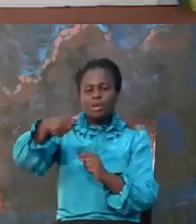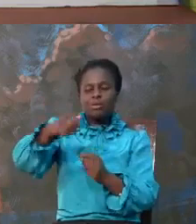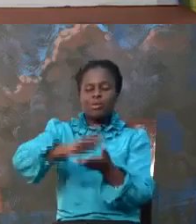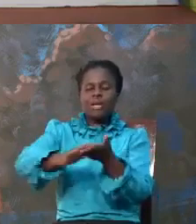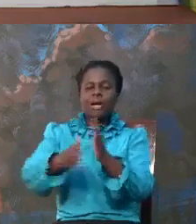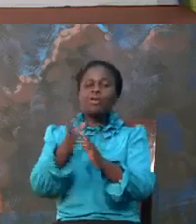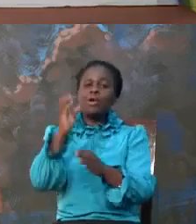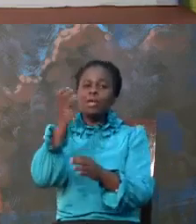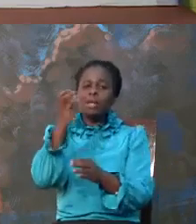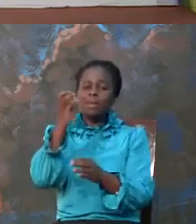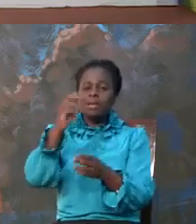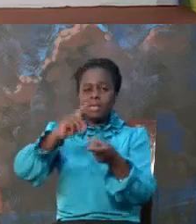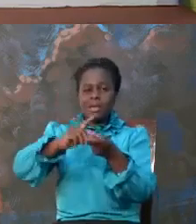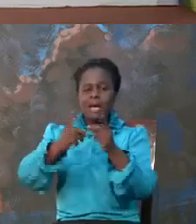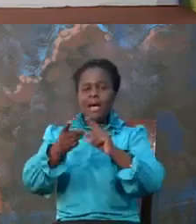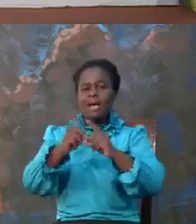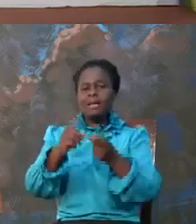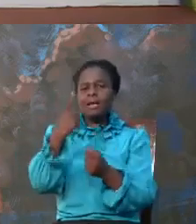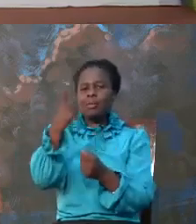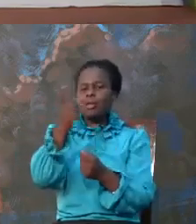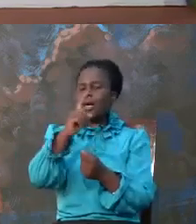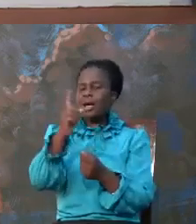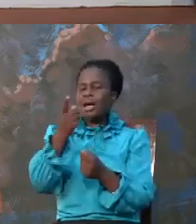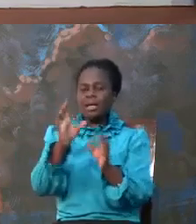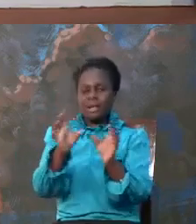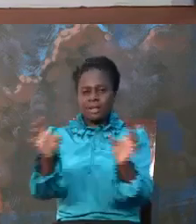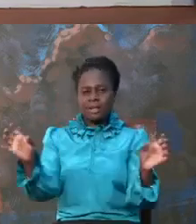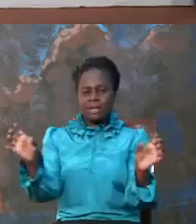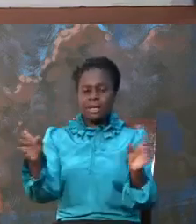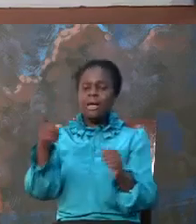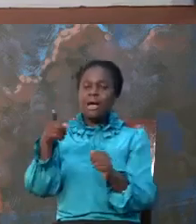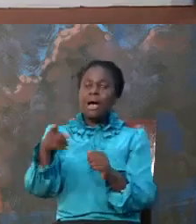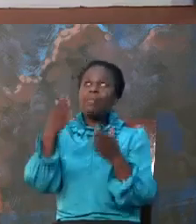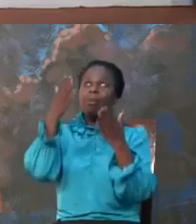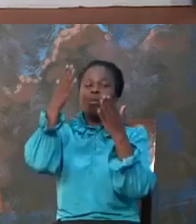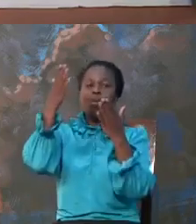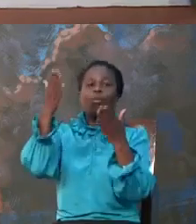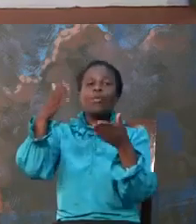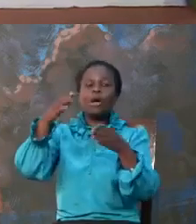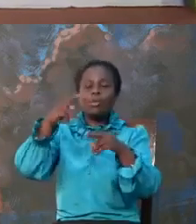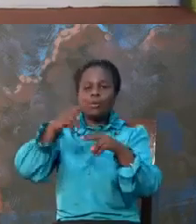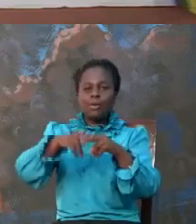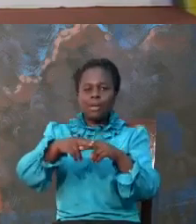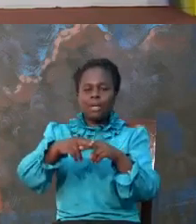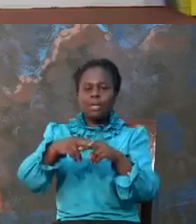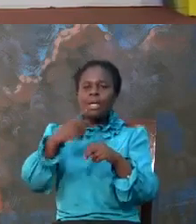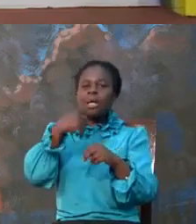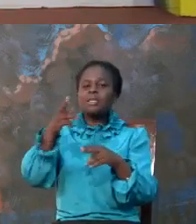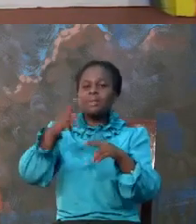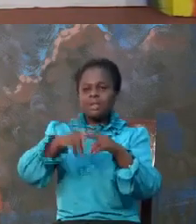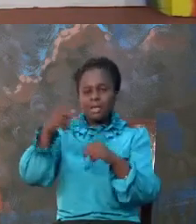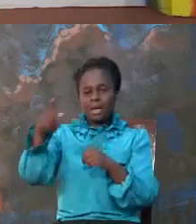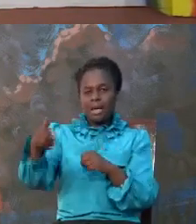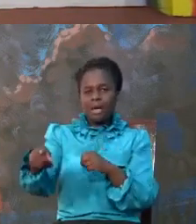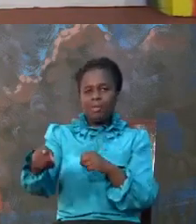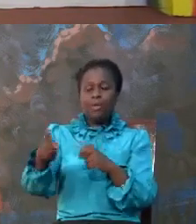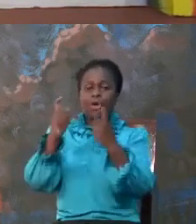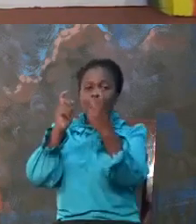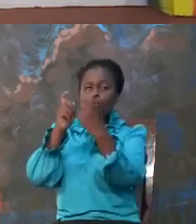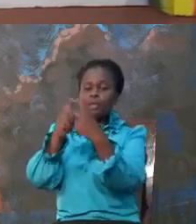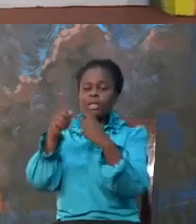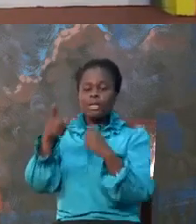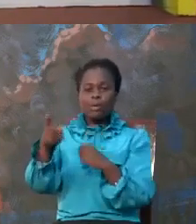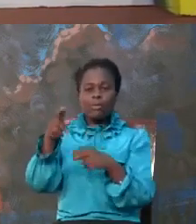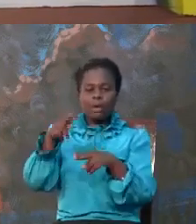aina moja. Na akiachani, na ni hapo Mungu alikuwa ameketi. Sema nitaketi hapo, nikutane na wewe